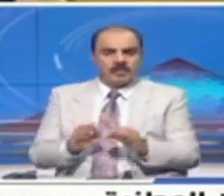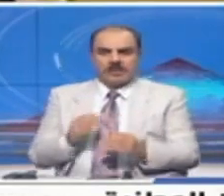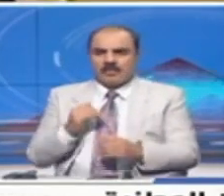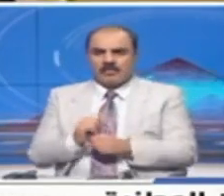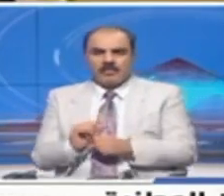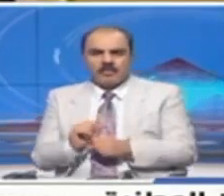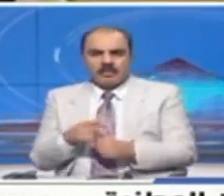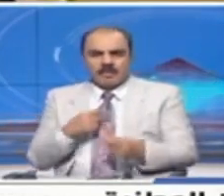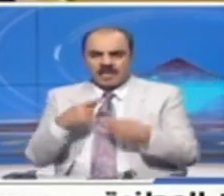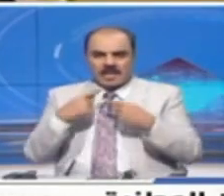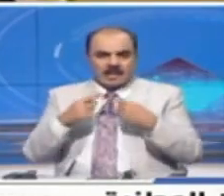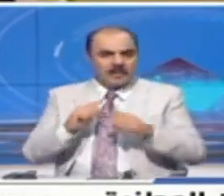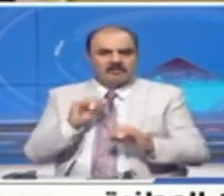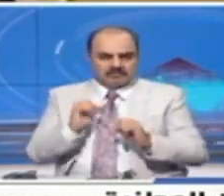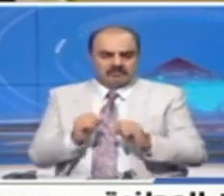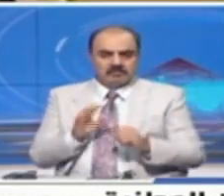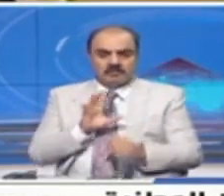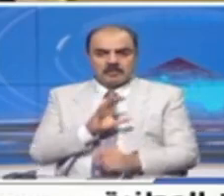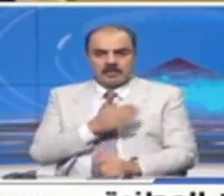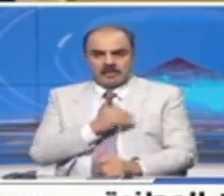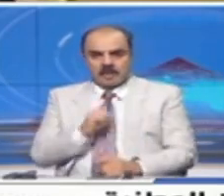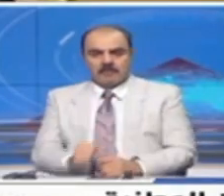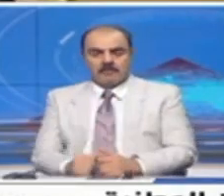المؤسسات مؤسسات الدولة